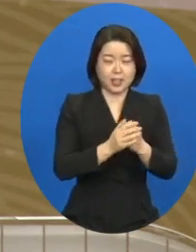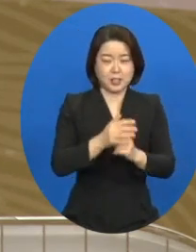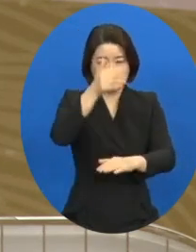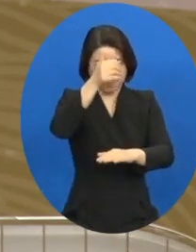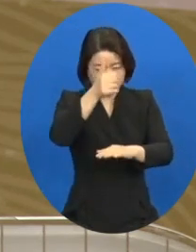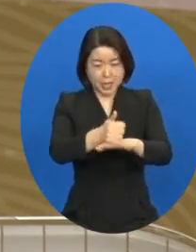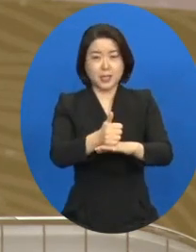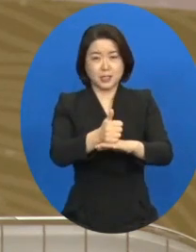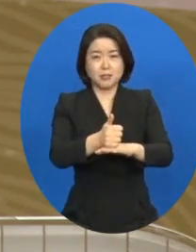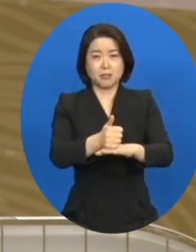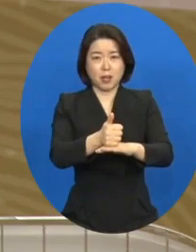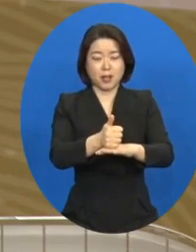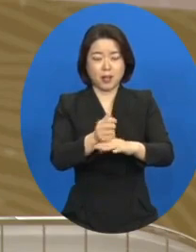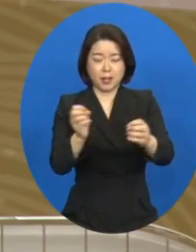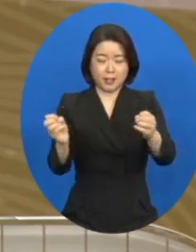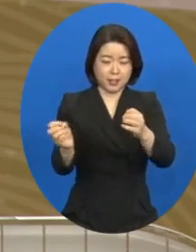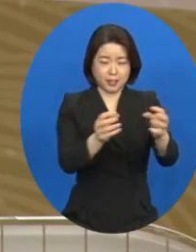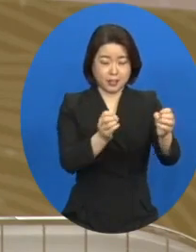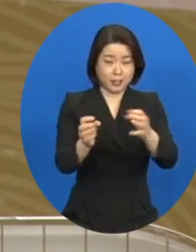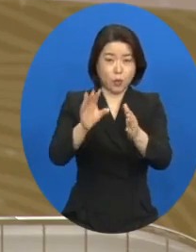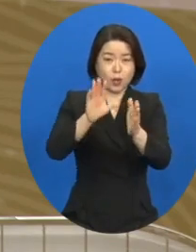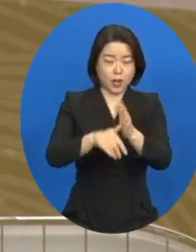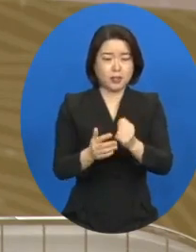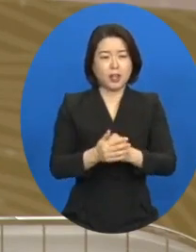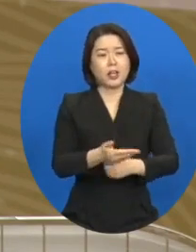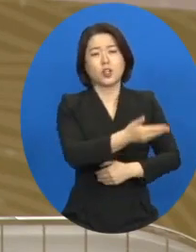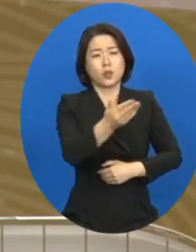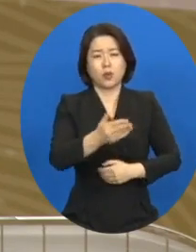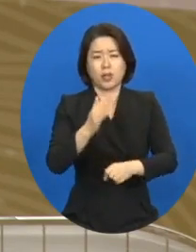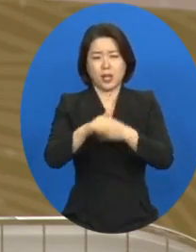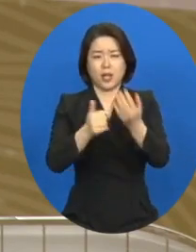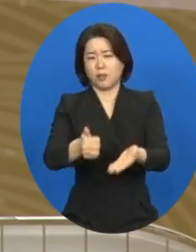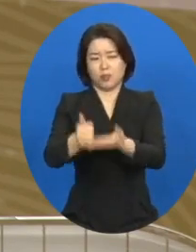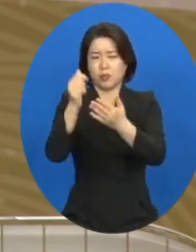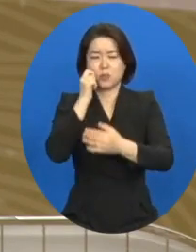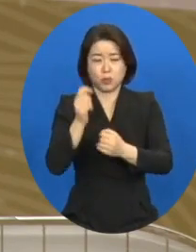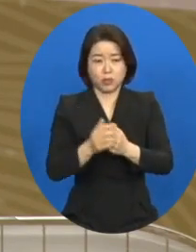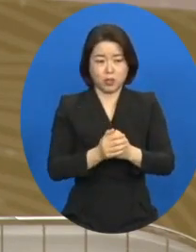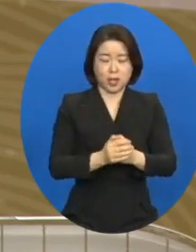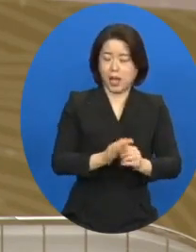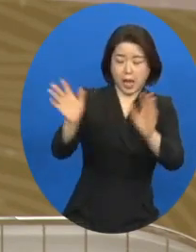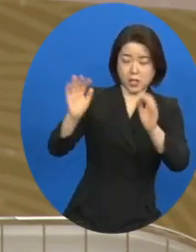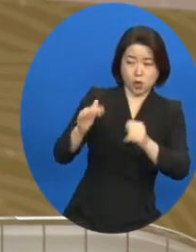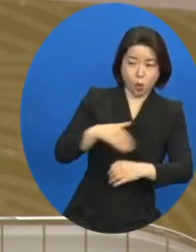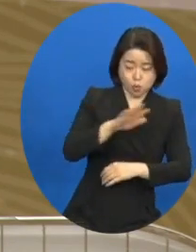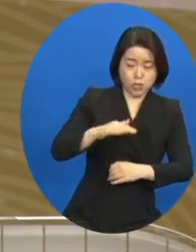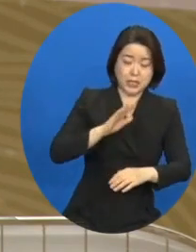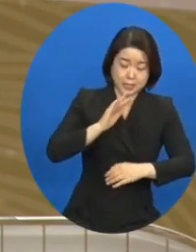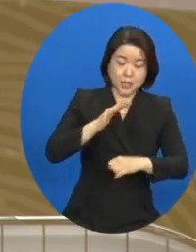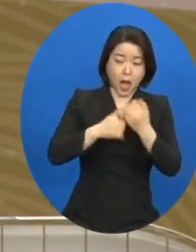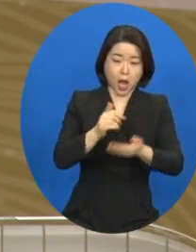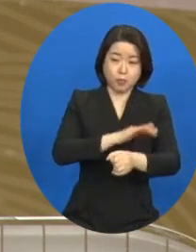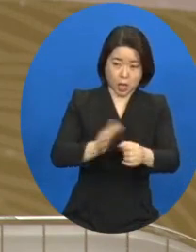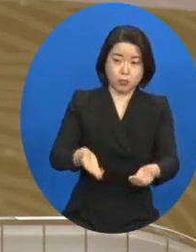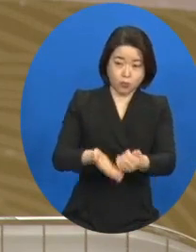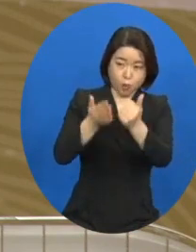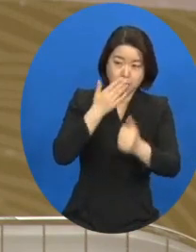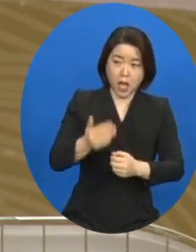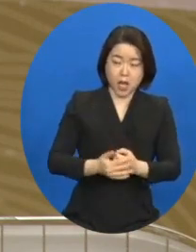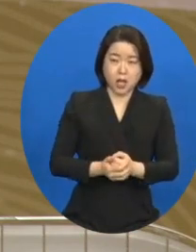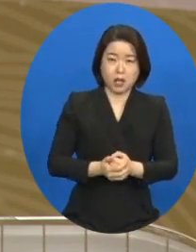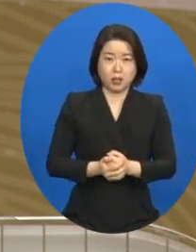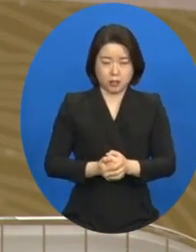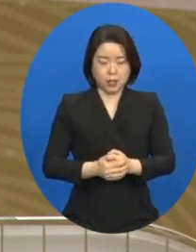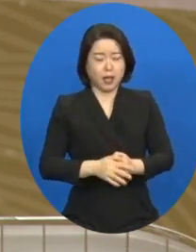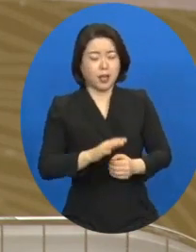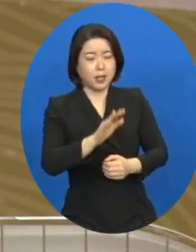마지막 대화를 하는데 너희들은 하나님 못 섬길 거야. 아니에요. 우리가 진짜 하나님 잘 섬길 거예요.